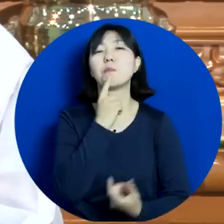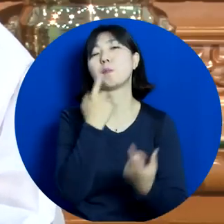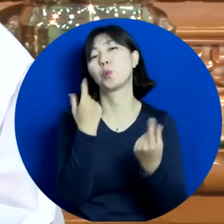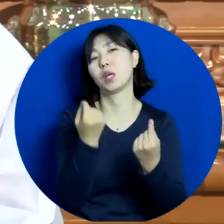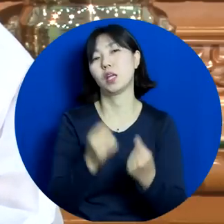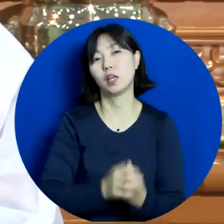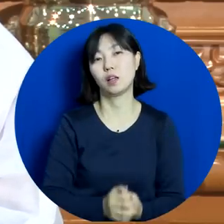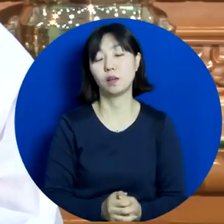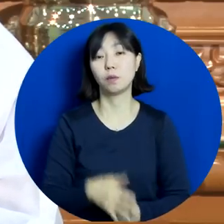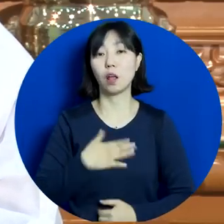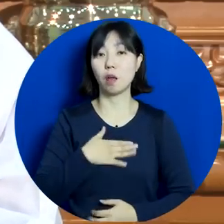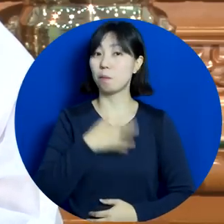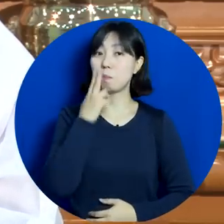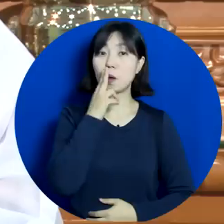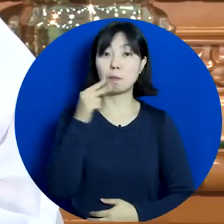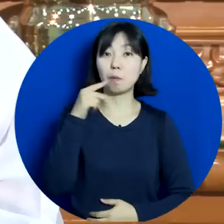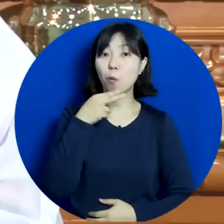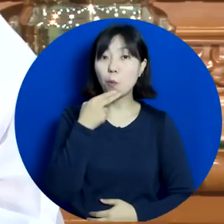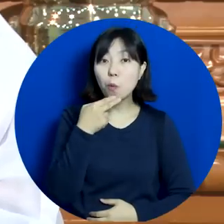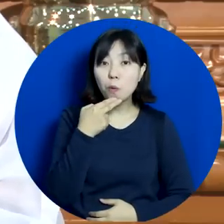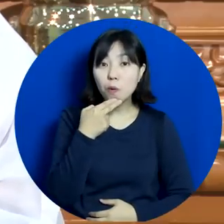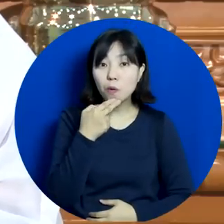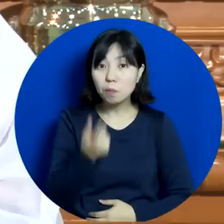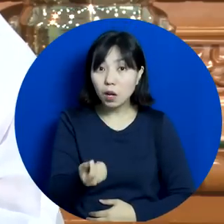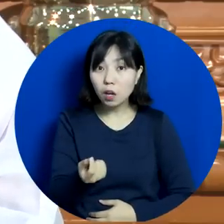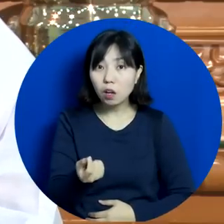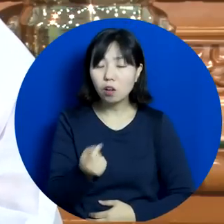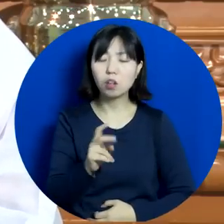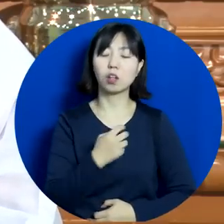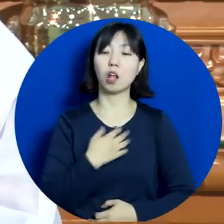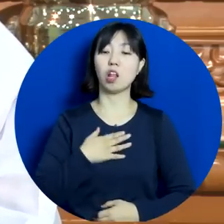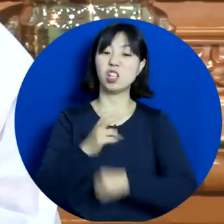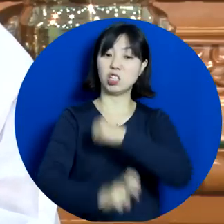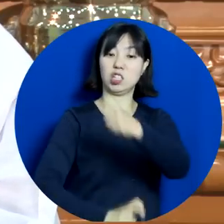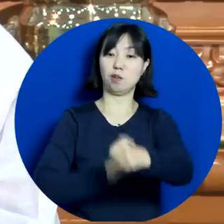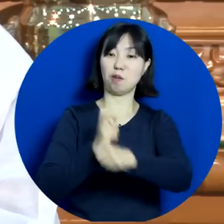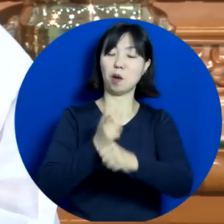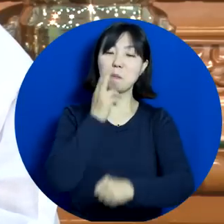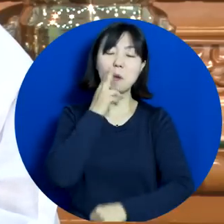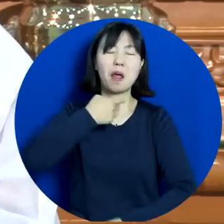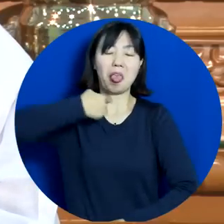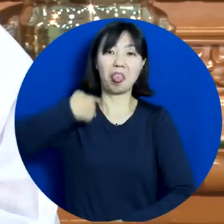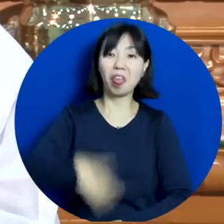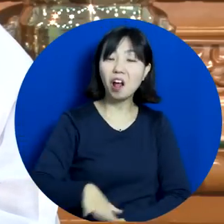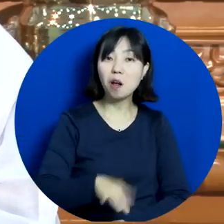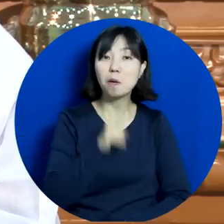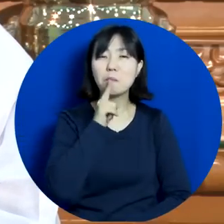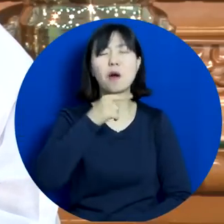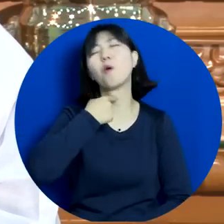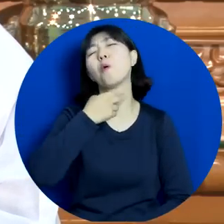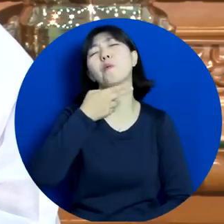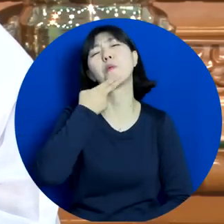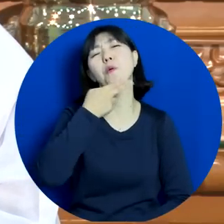나는 담배를 안 피우잖아, 그죠? 그래도 나는 20년 안 피웠다 이런 말 절대로 안 합니다.